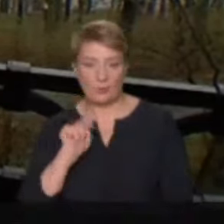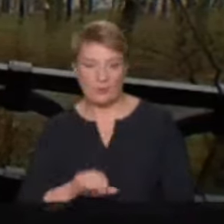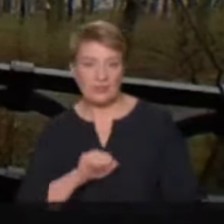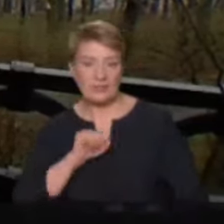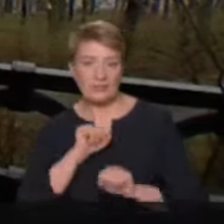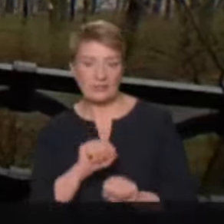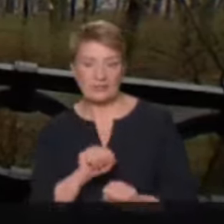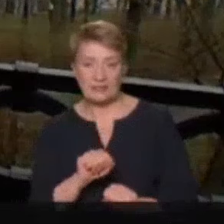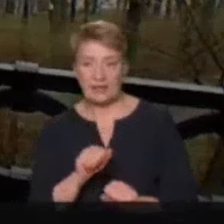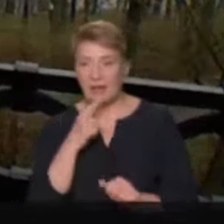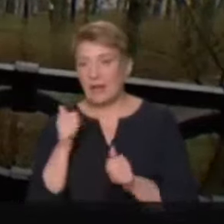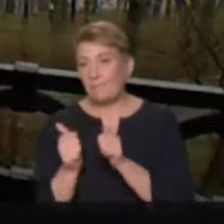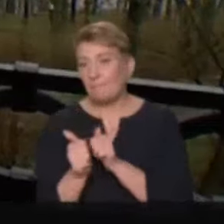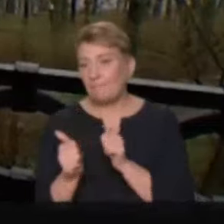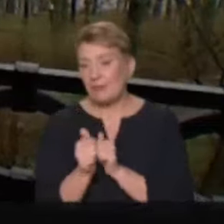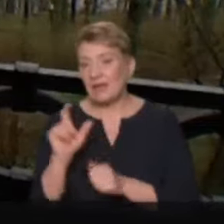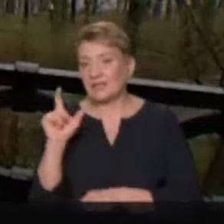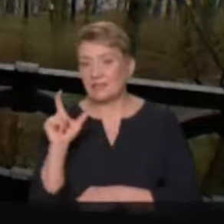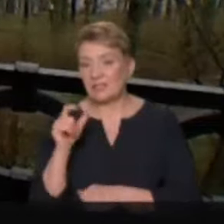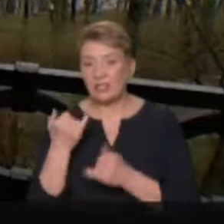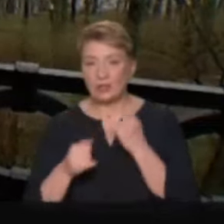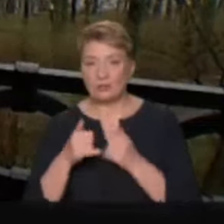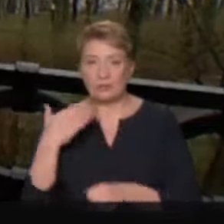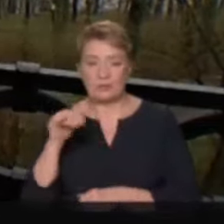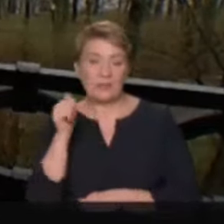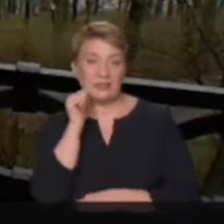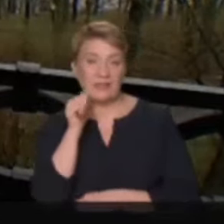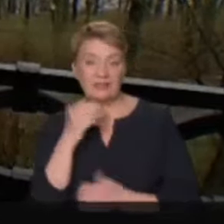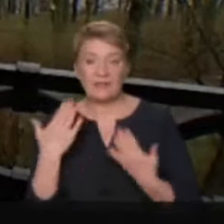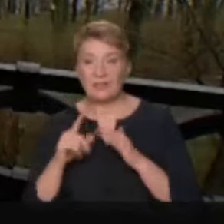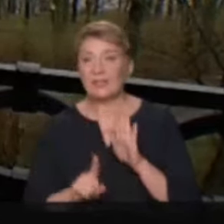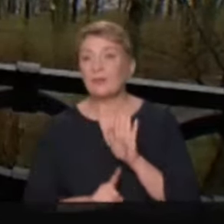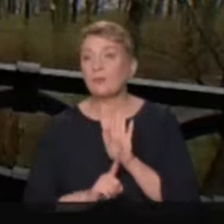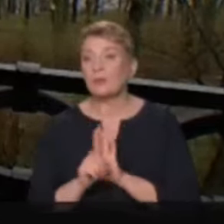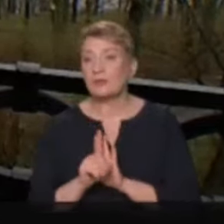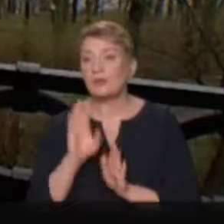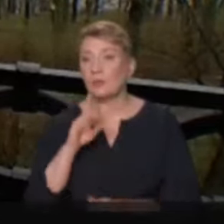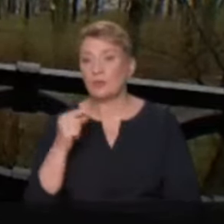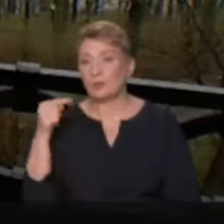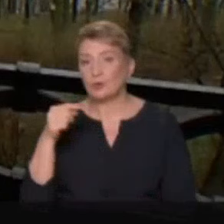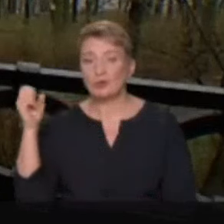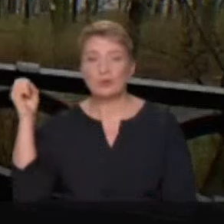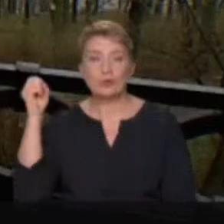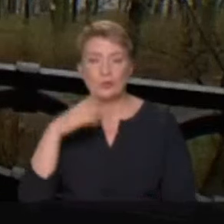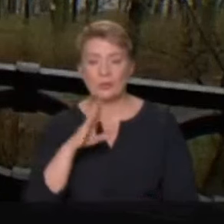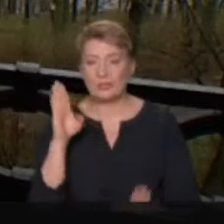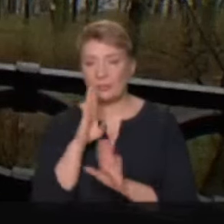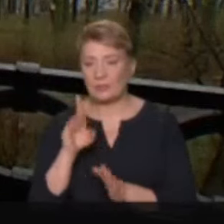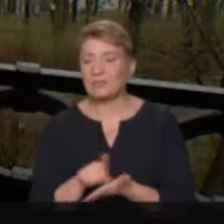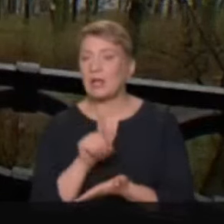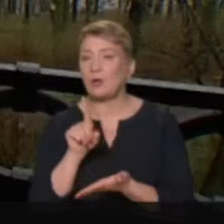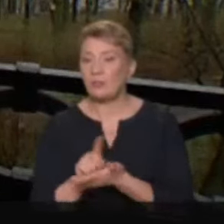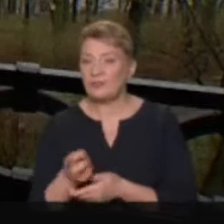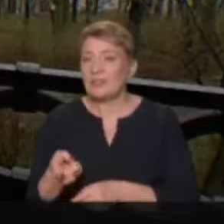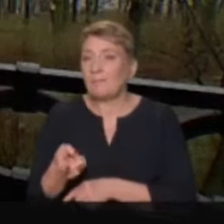біля синьо-жовтого прапора. Тож, завтра вихідні починаються, буде сонячна погода, обов'язково виходьте в